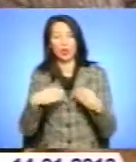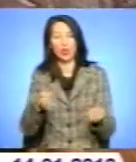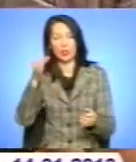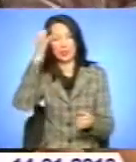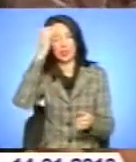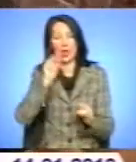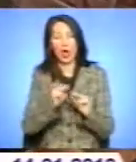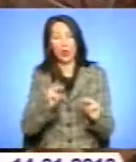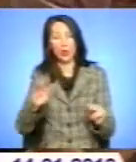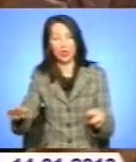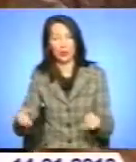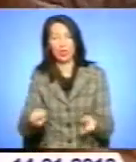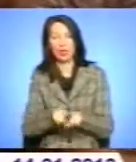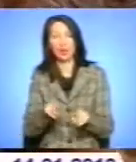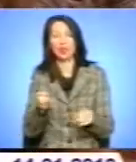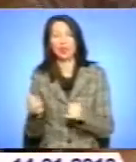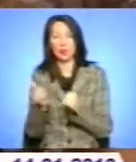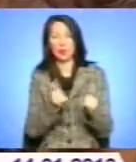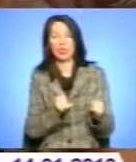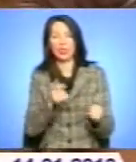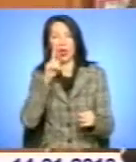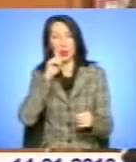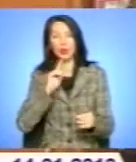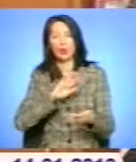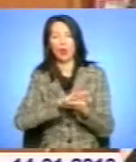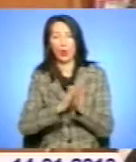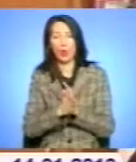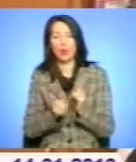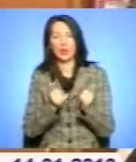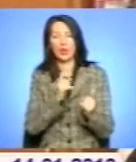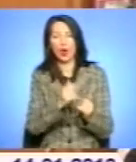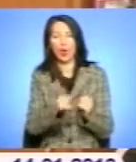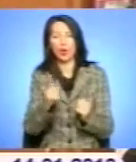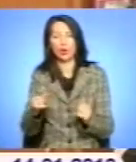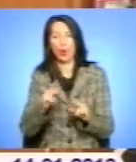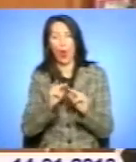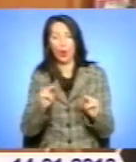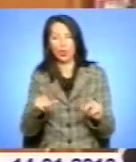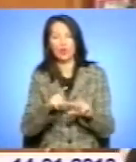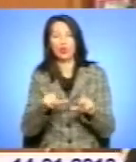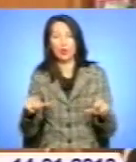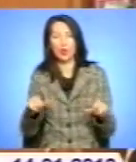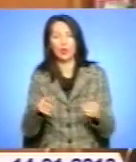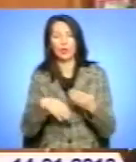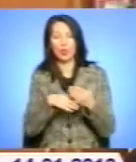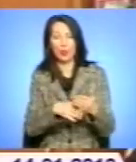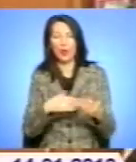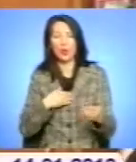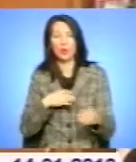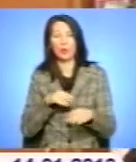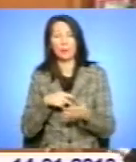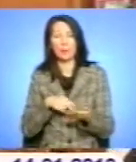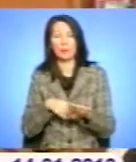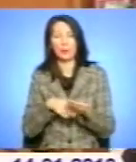також забезпечити комфортні умови для кожного учня в закладі. Це нам на допомогу приходить тут наша психологічна